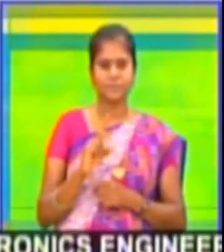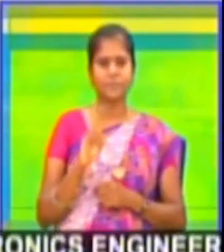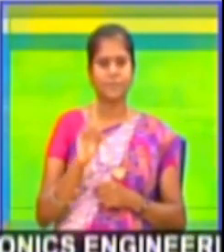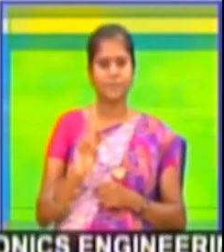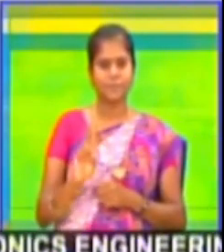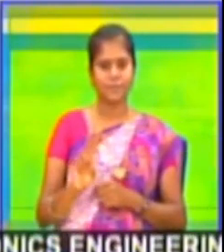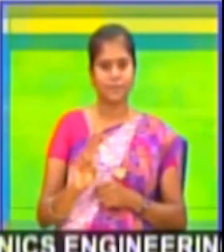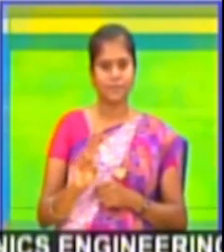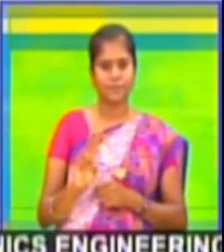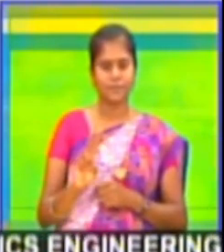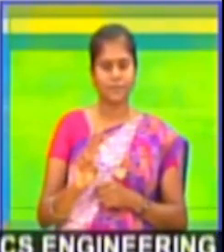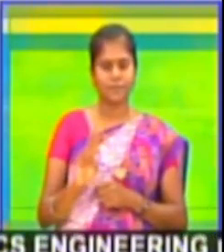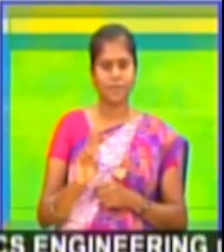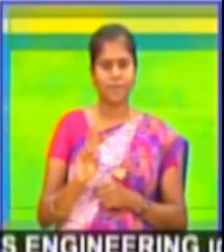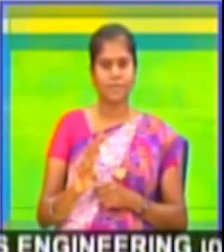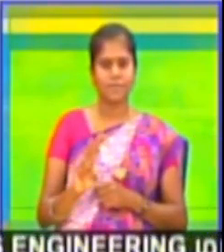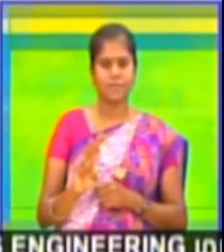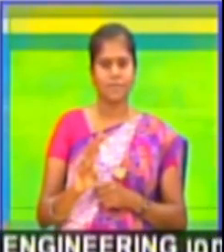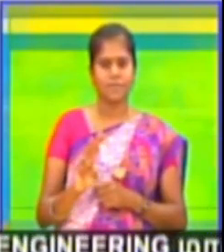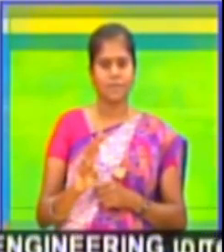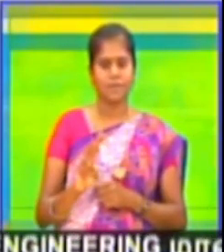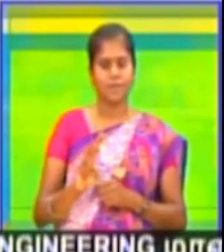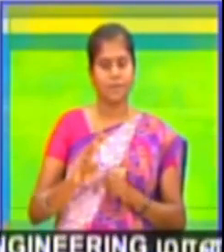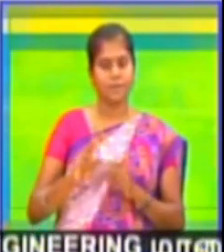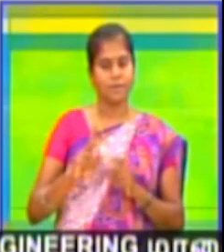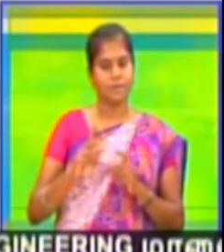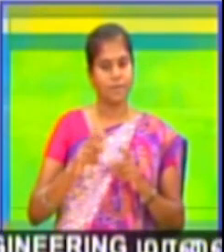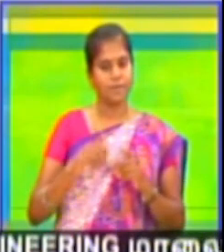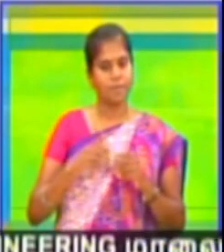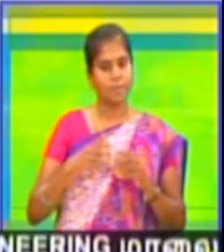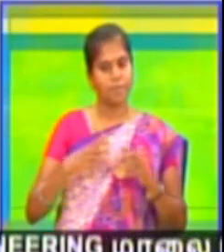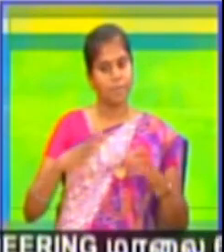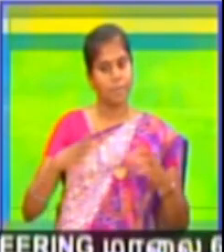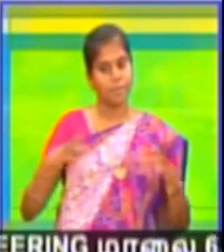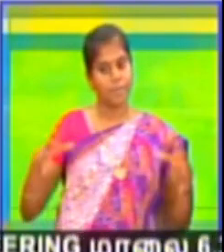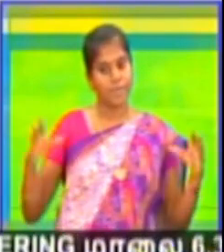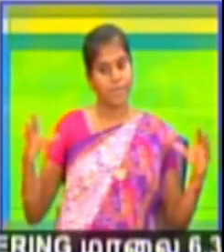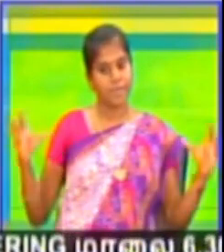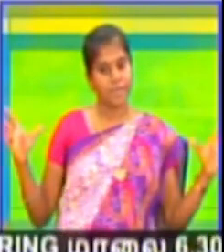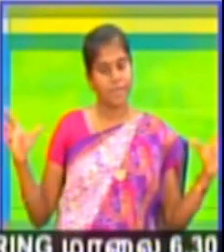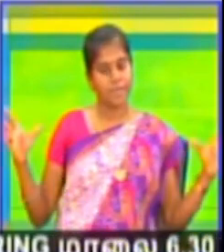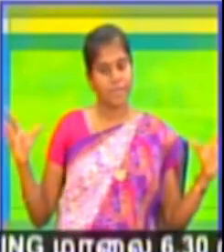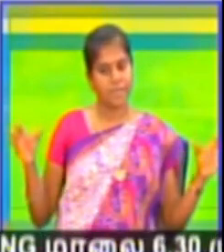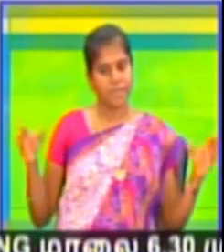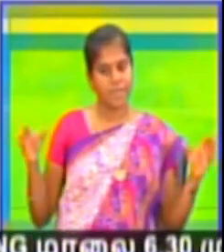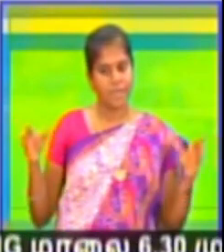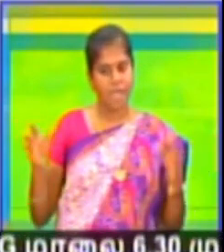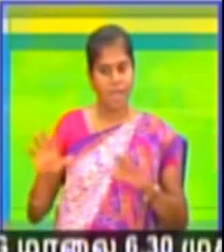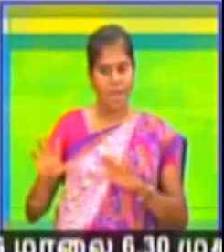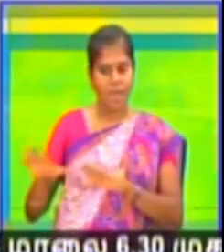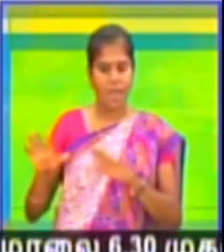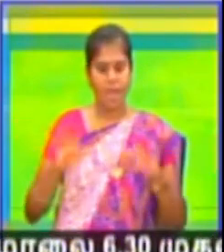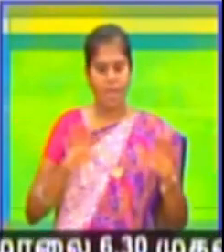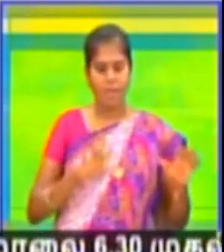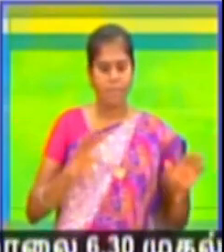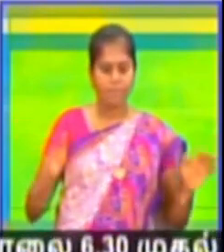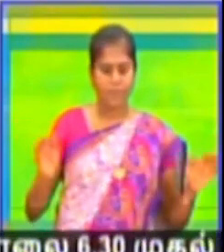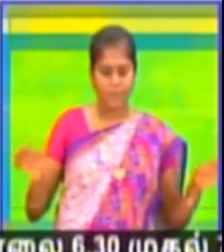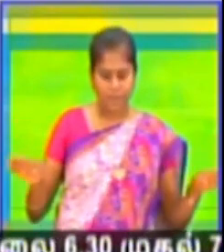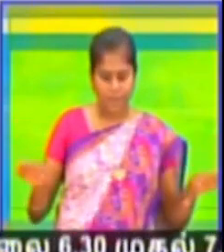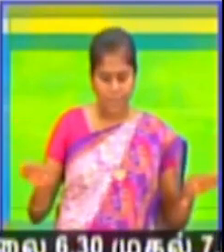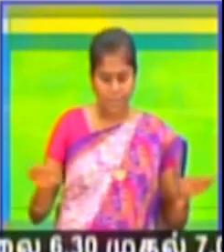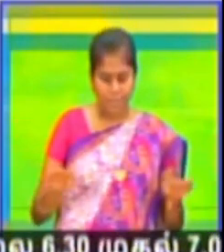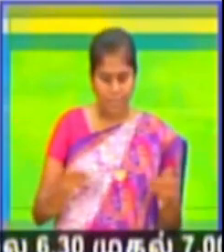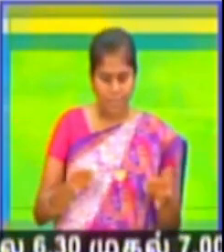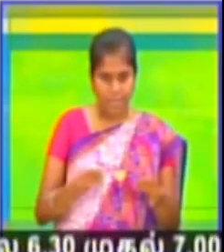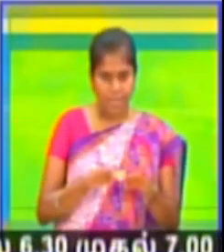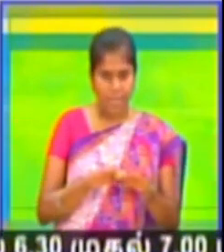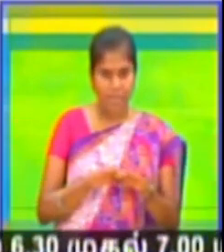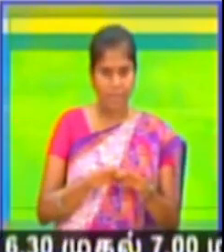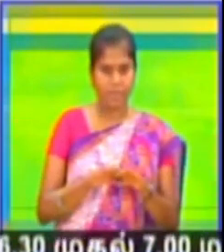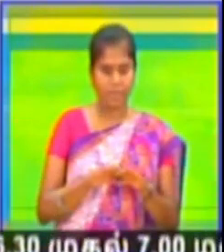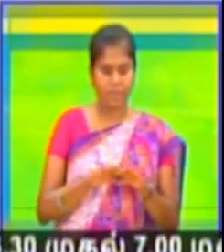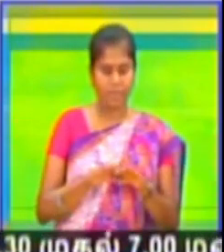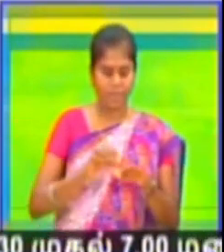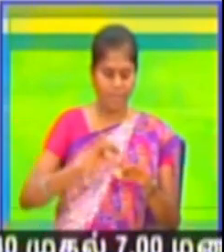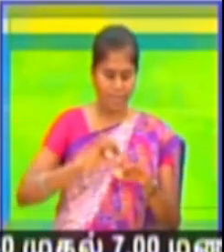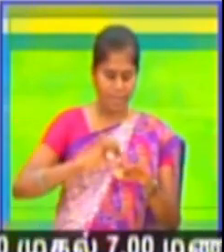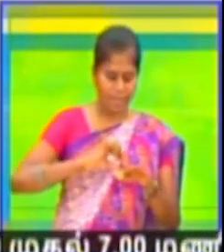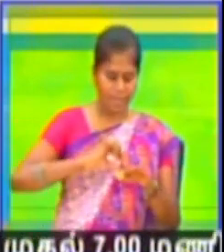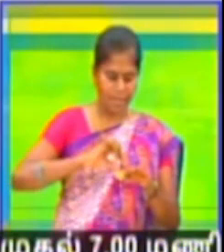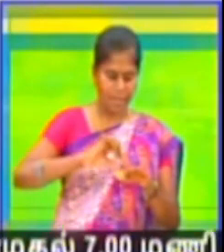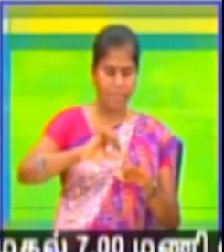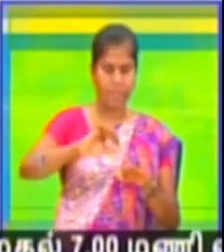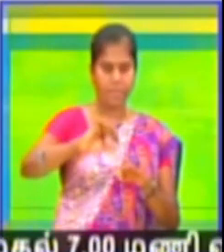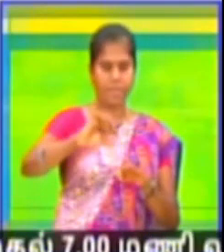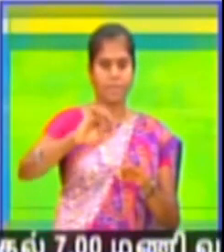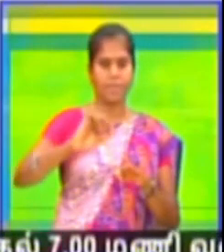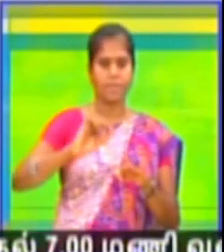2 மிகப்பெரிய நிலப்பகுதிகளை இணைக்கக்கூடிய மிக சிறிய நிலப்பகுதியை தான் நாம்